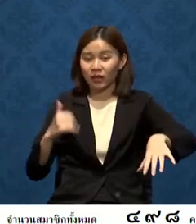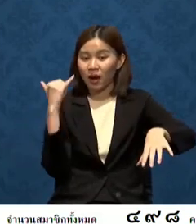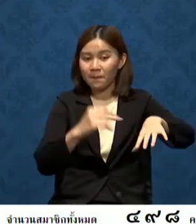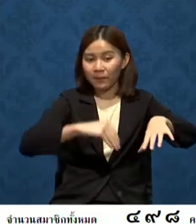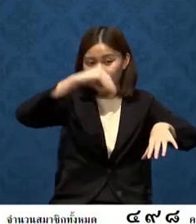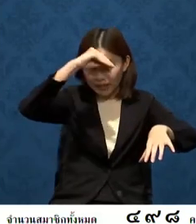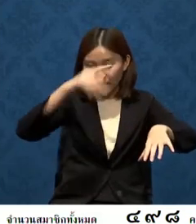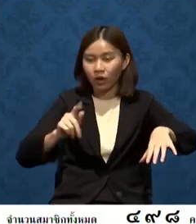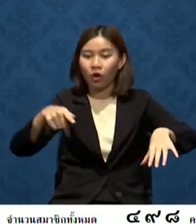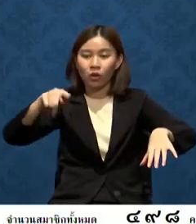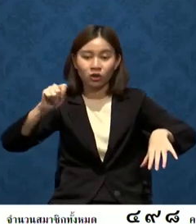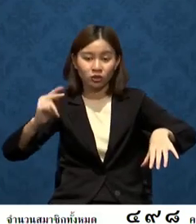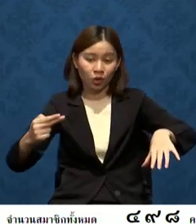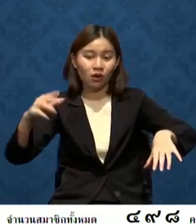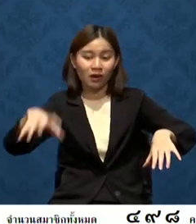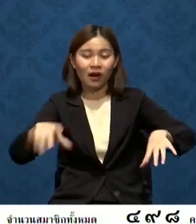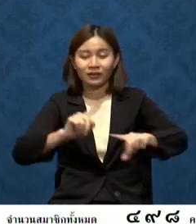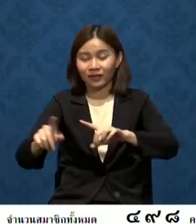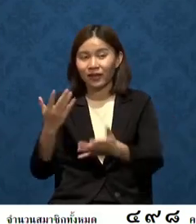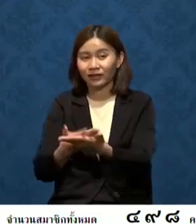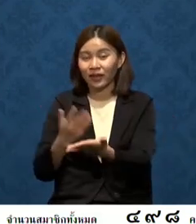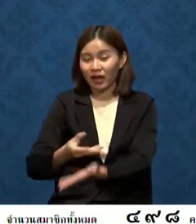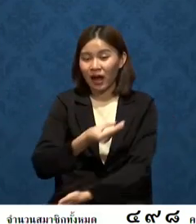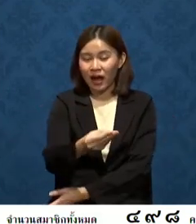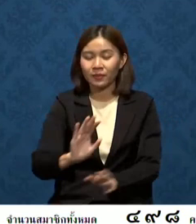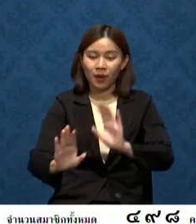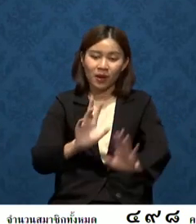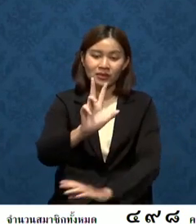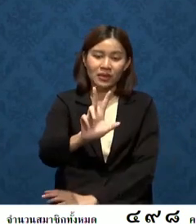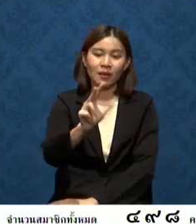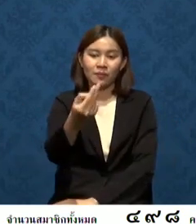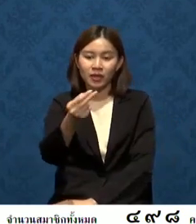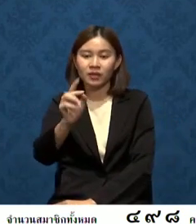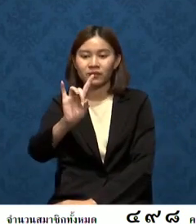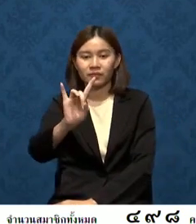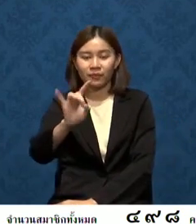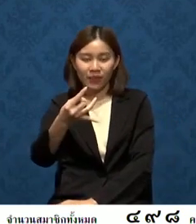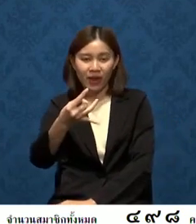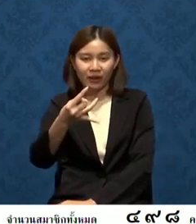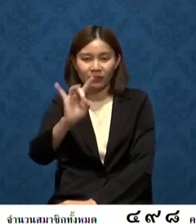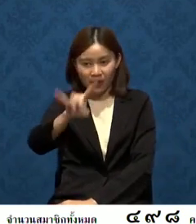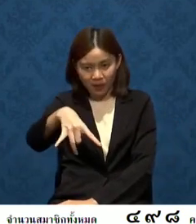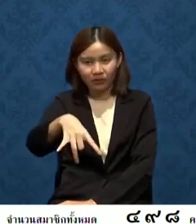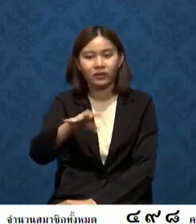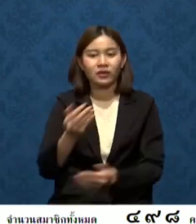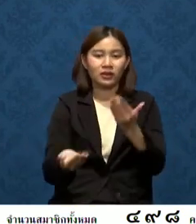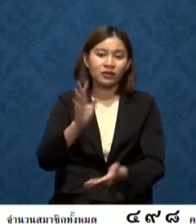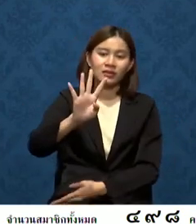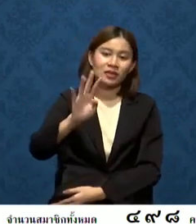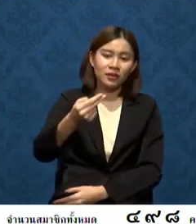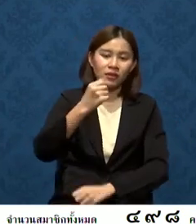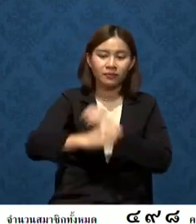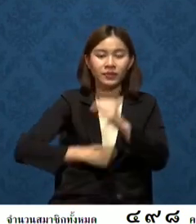ของท้องถิ่นจะได้เฉลี่ย38ถึง 40,000ต่อหัวต่อคนต่อปี